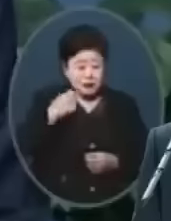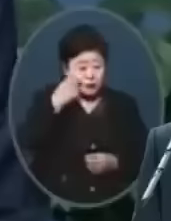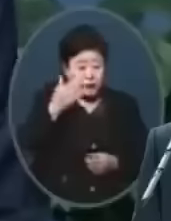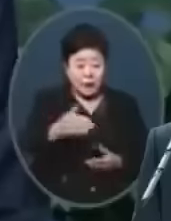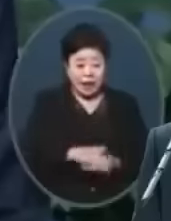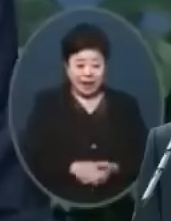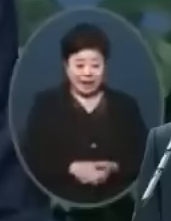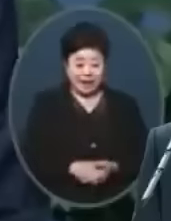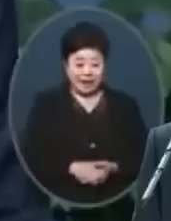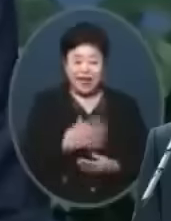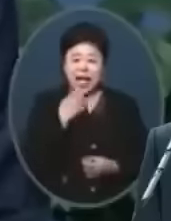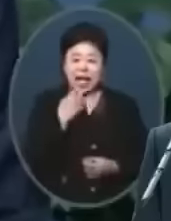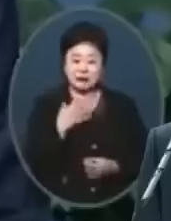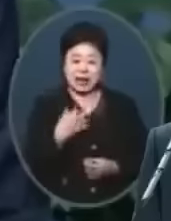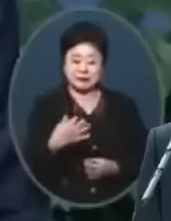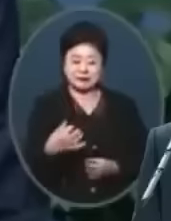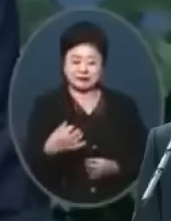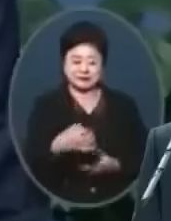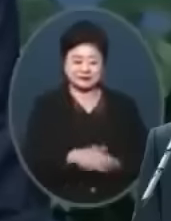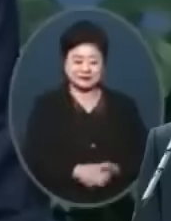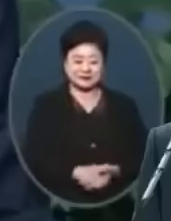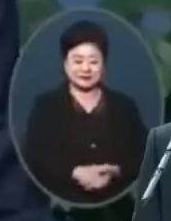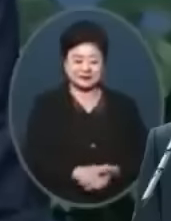그러니까 아브라함이